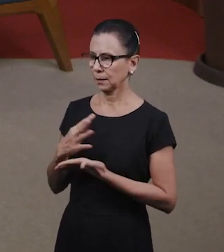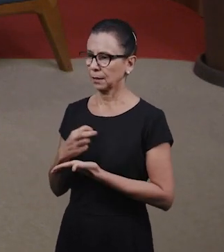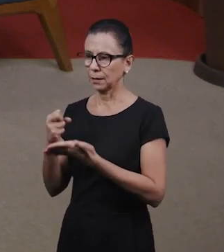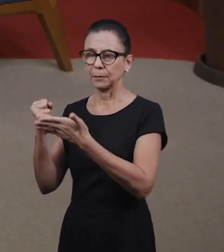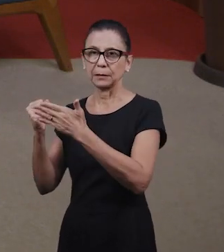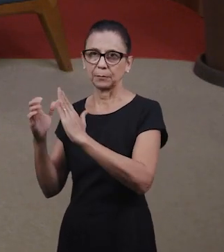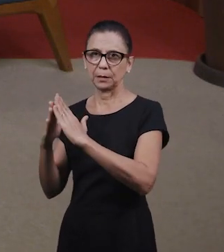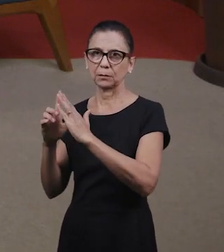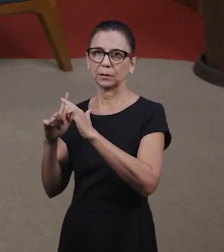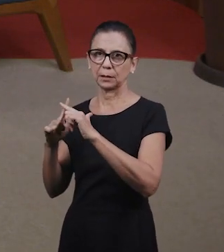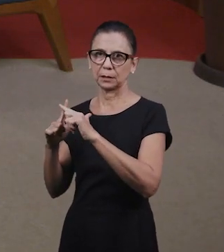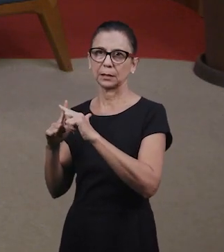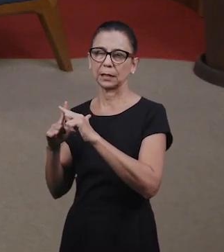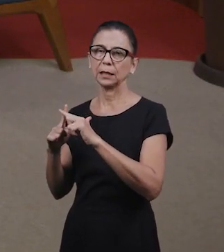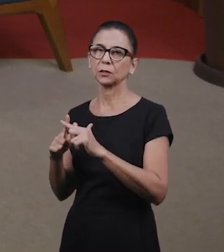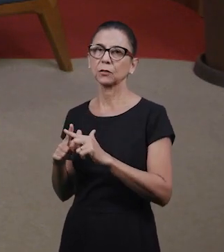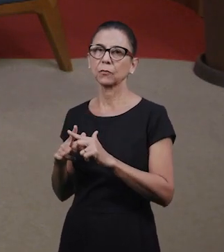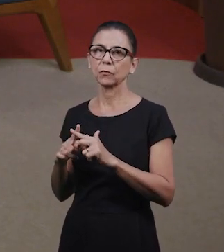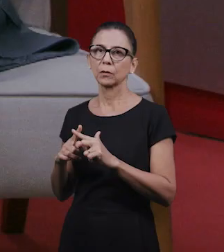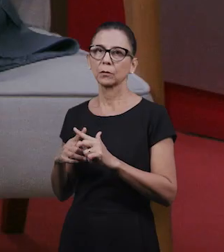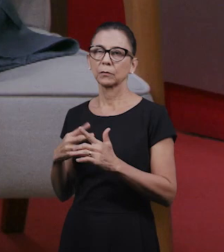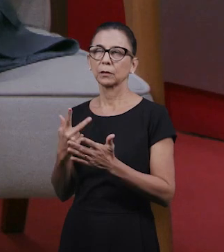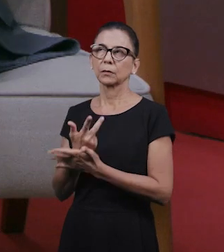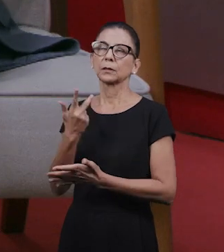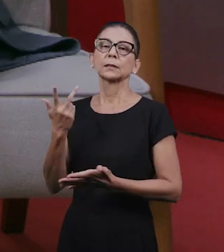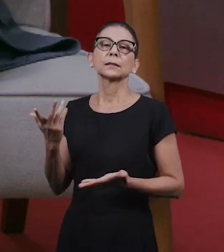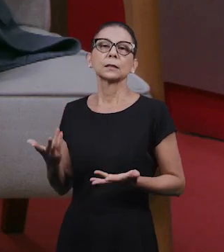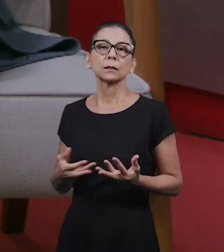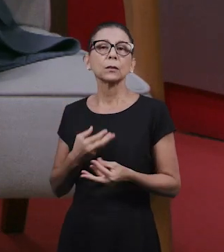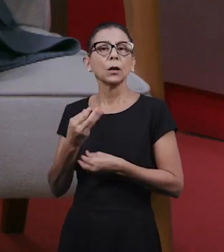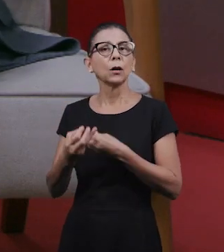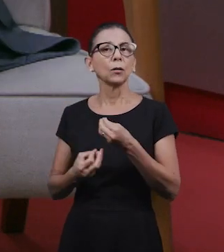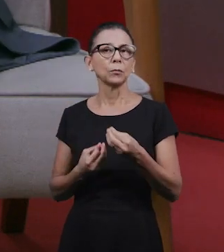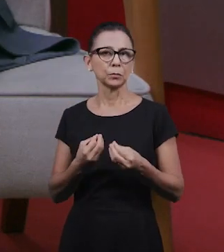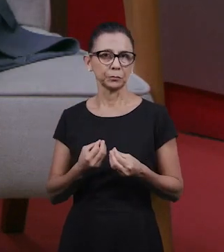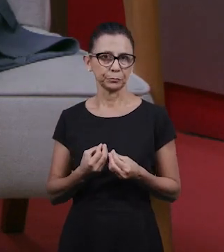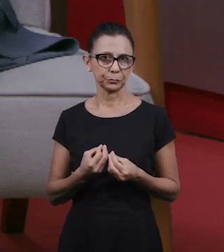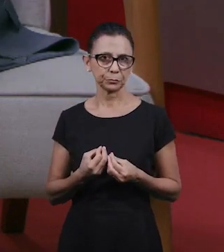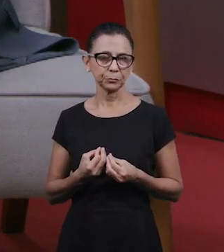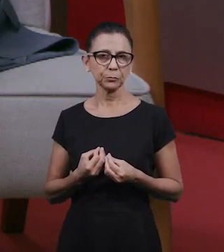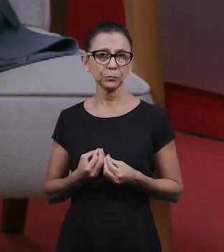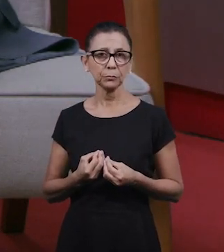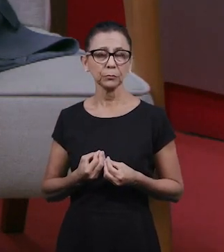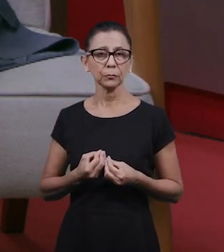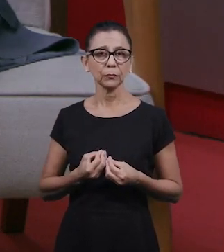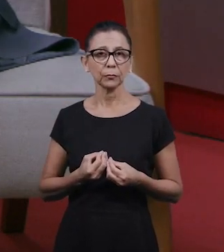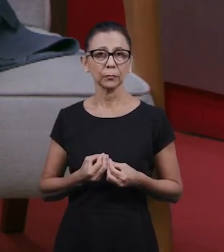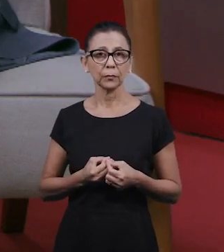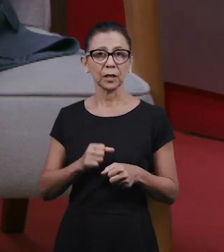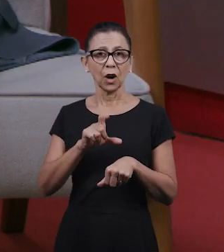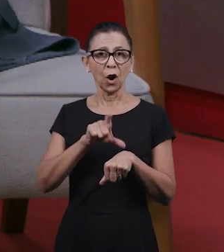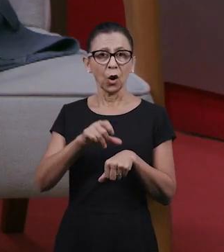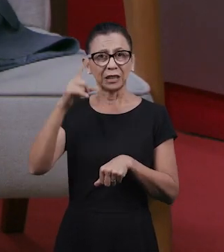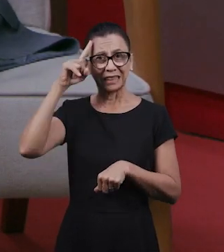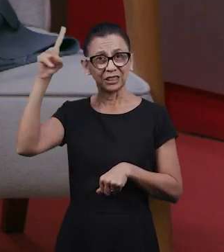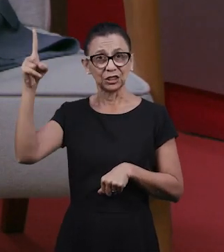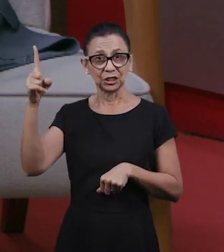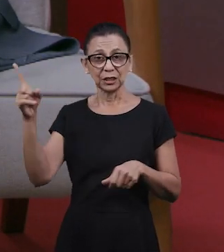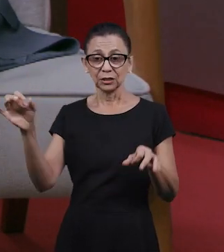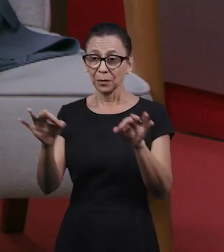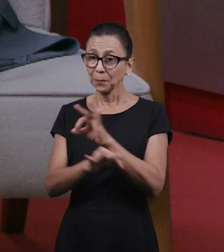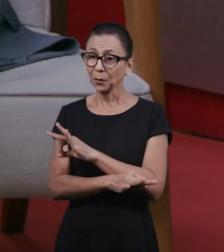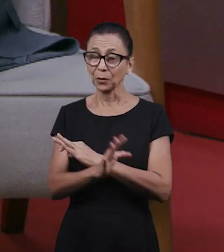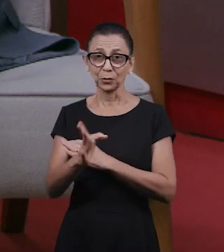l'enlèvement, il ne se fera pas à l'improviste. Donc le jour et l'heure, pour le Père,